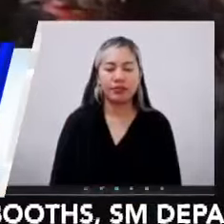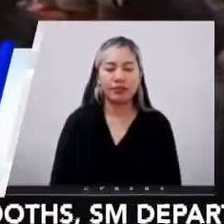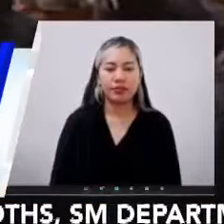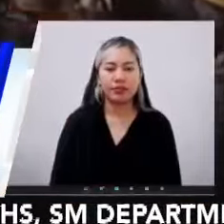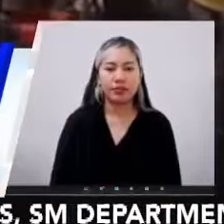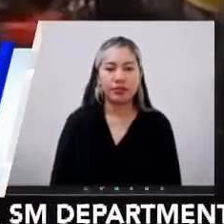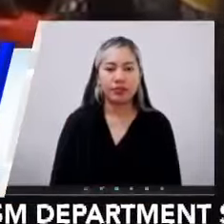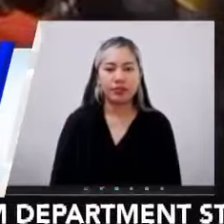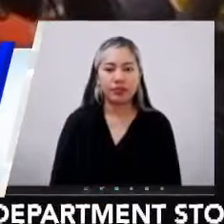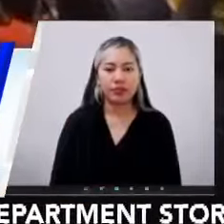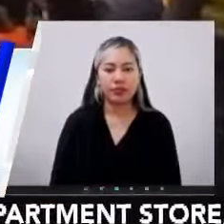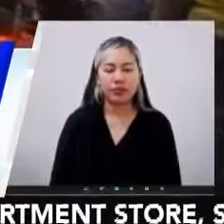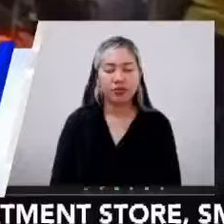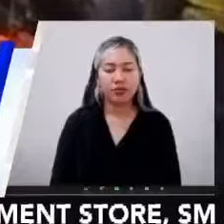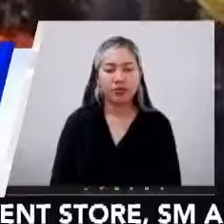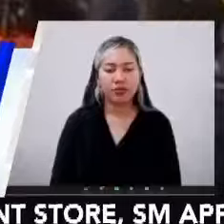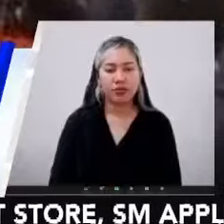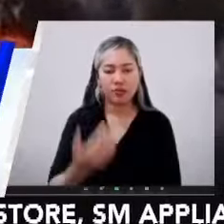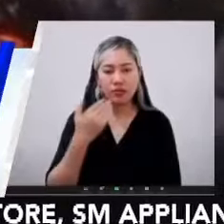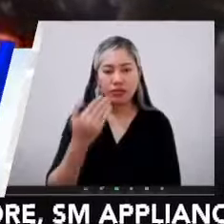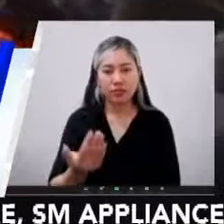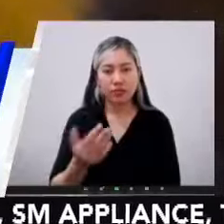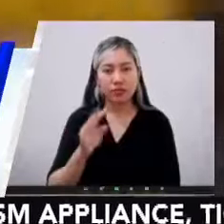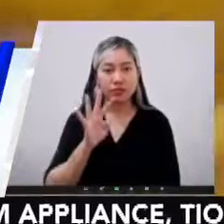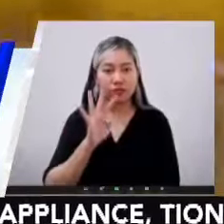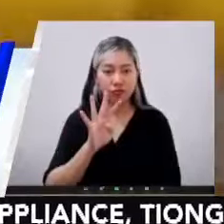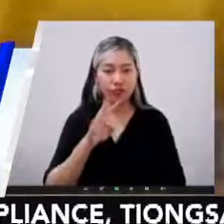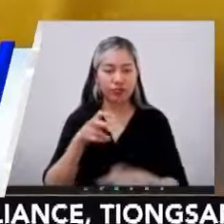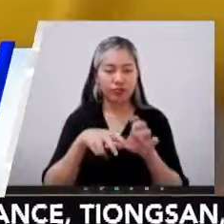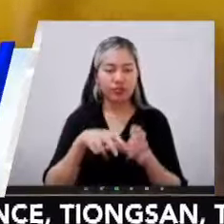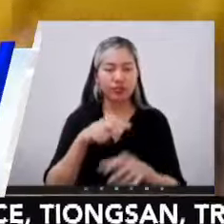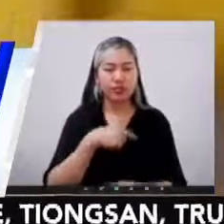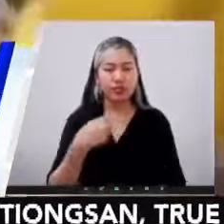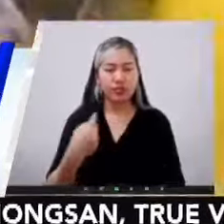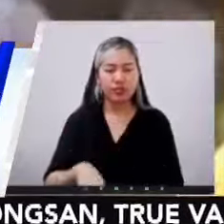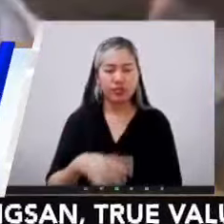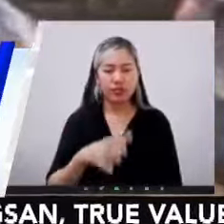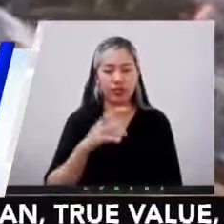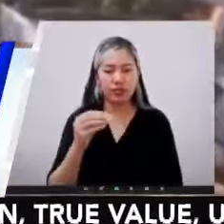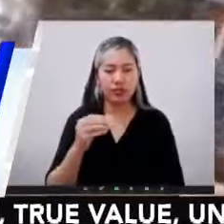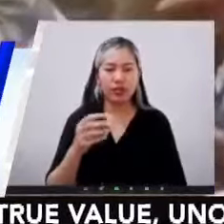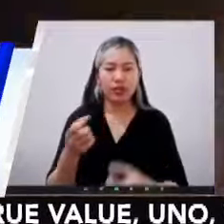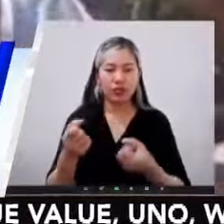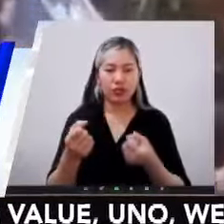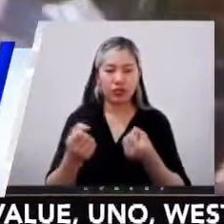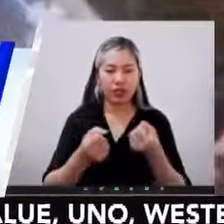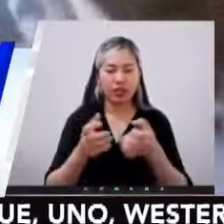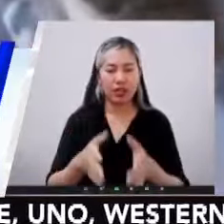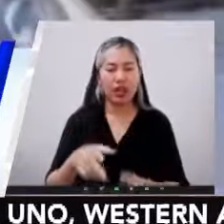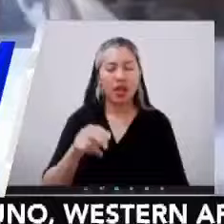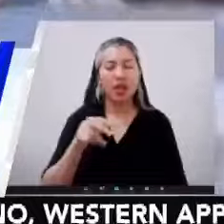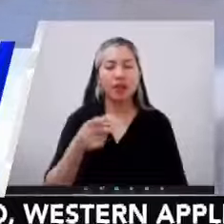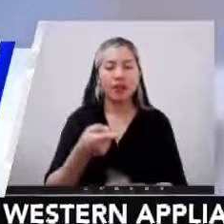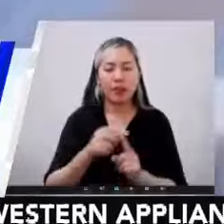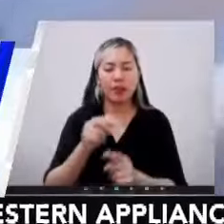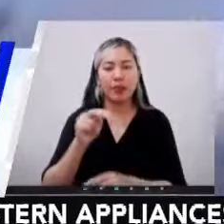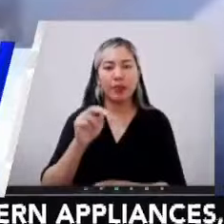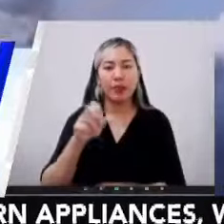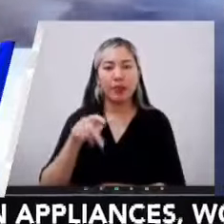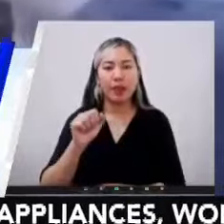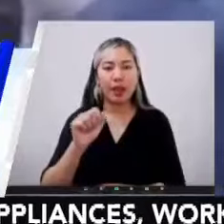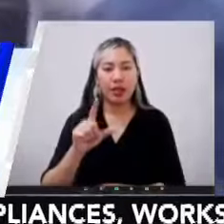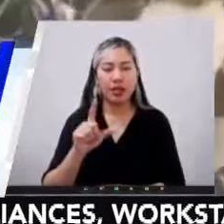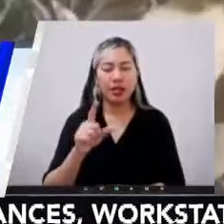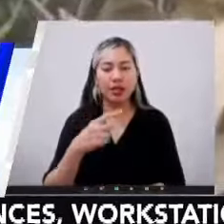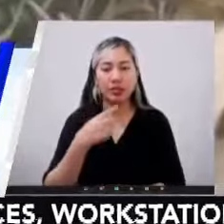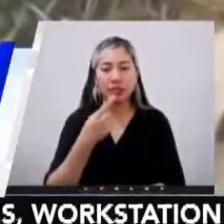Dead on the spot ang apat na paserong Chinese, pati na ang pilotong Nepalese. Ayon sa Civil Aviation Authority roon, nawala ng